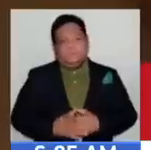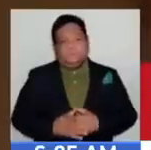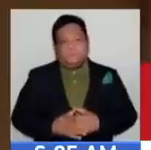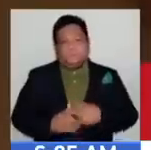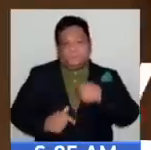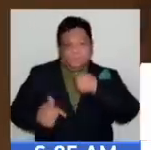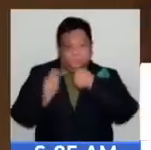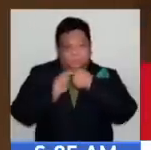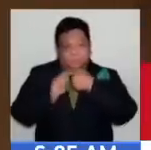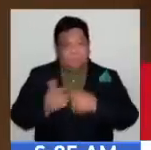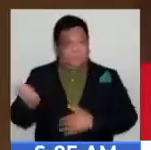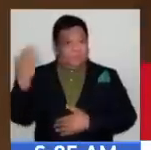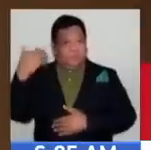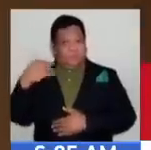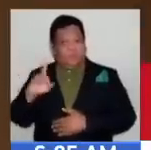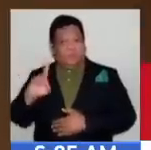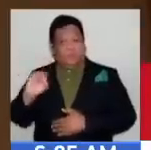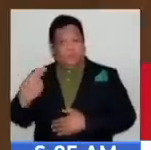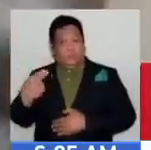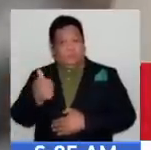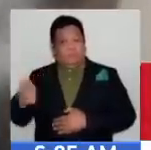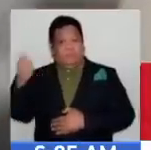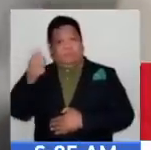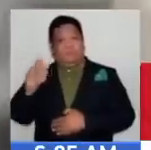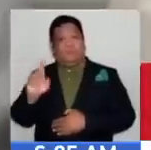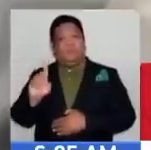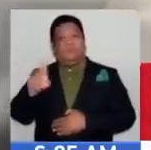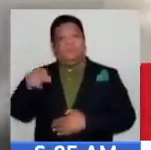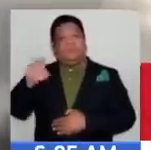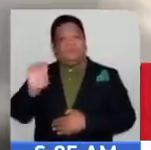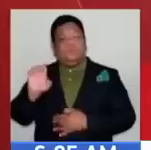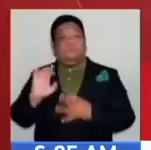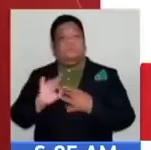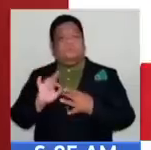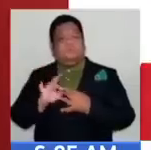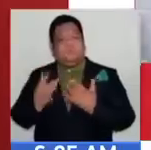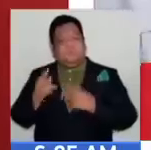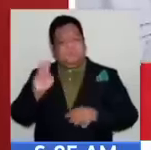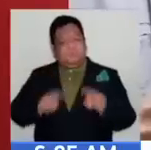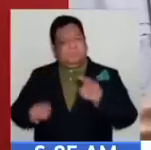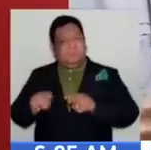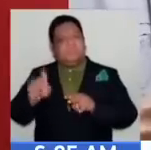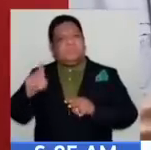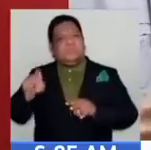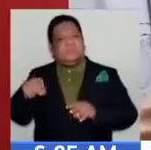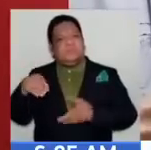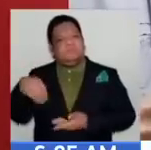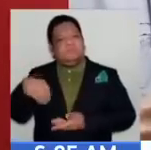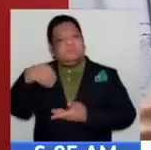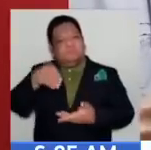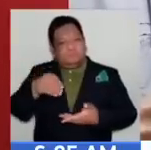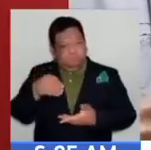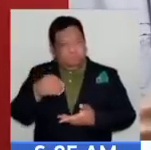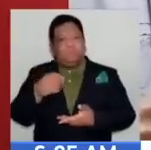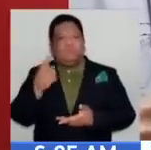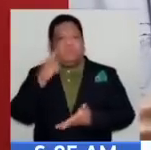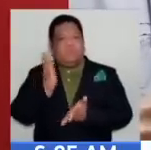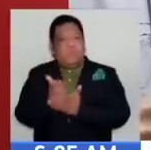dapat pag-aralan na ng gobyerno ang pagbibigay ng COVID vaccine subsidy. Pag-aralan na ng DOH